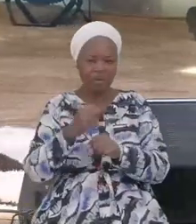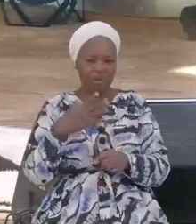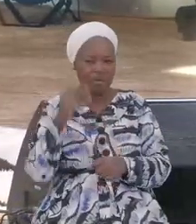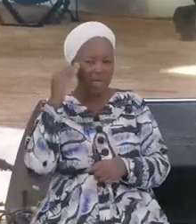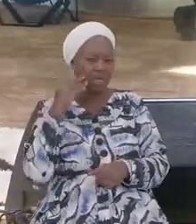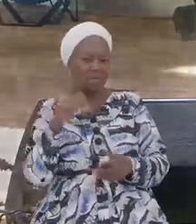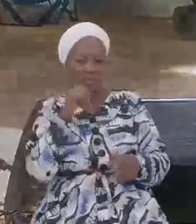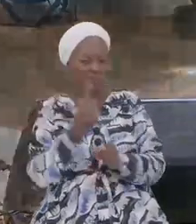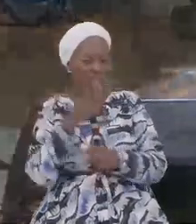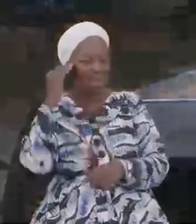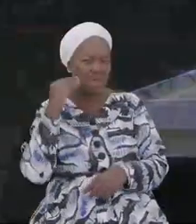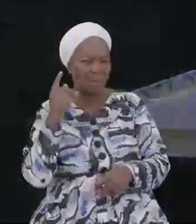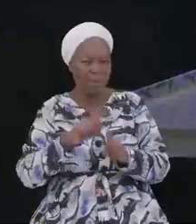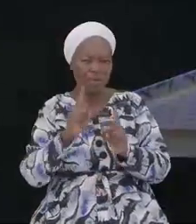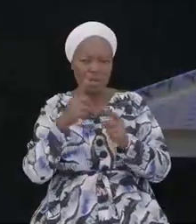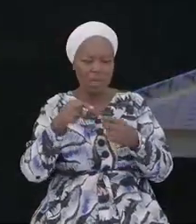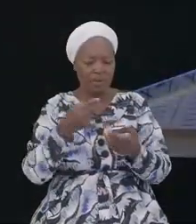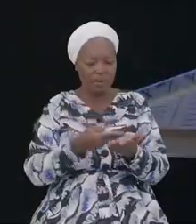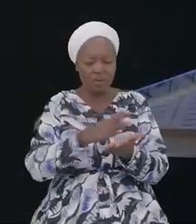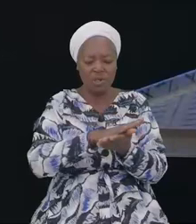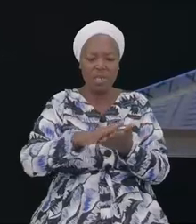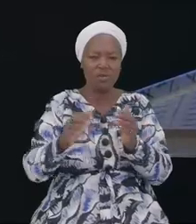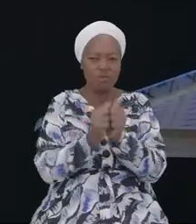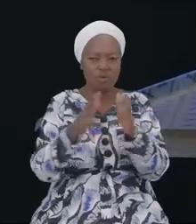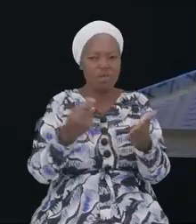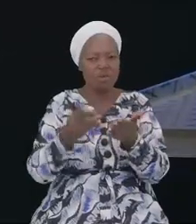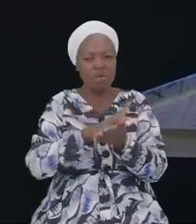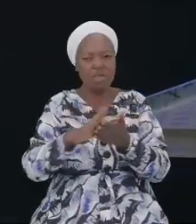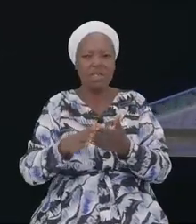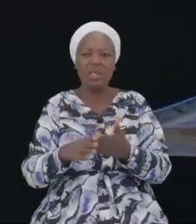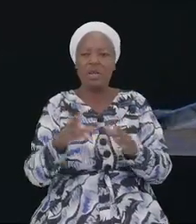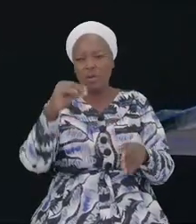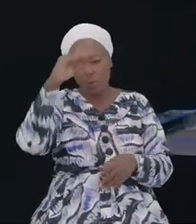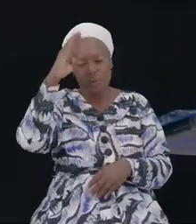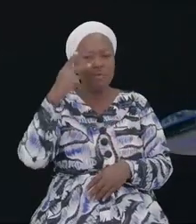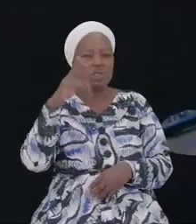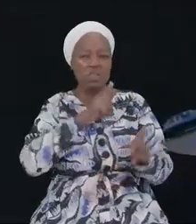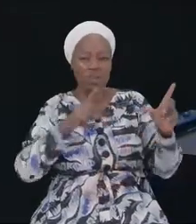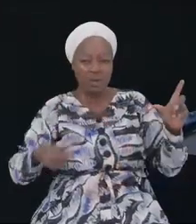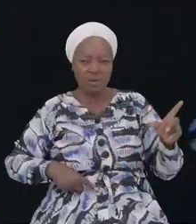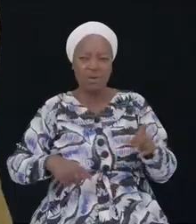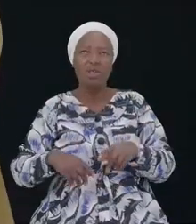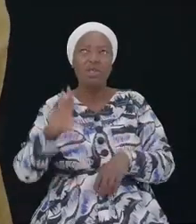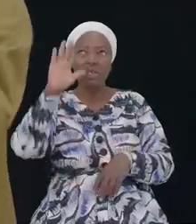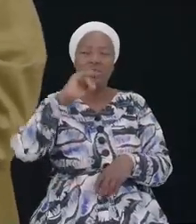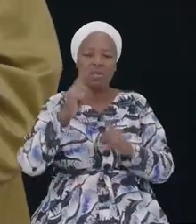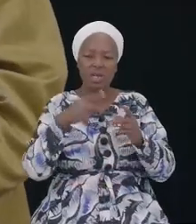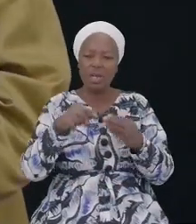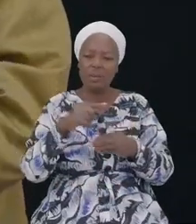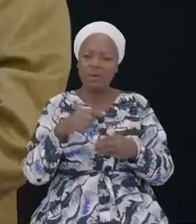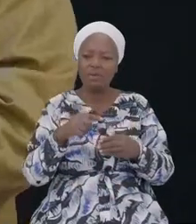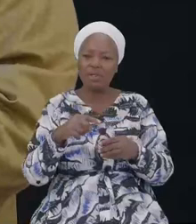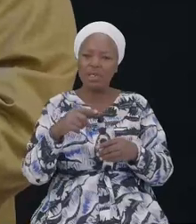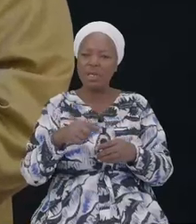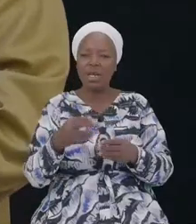seulement physique, mais il parle de la sainteté. Sans la sainteté, personne ne verra le Seigneur. Il parle de